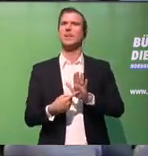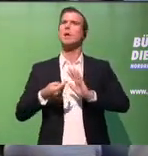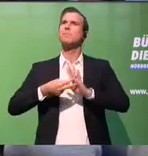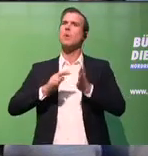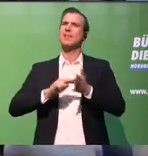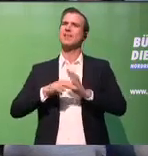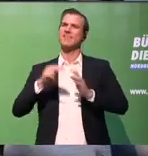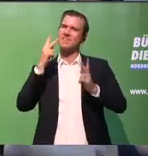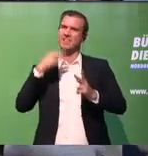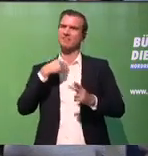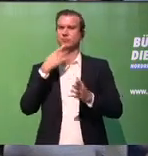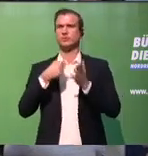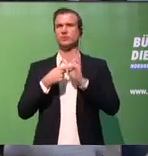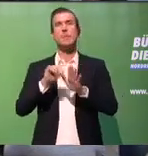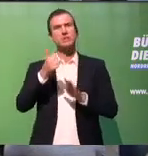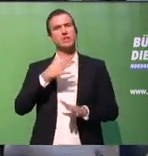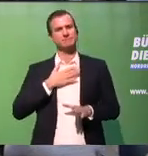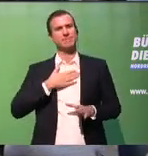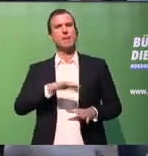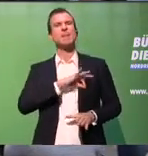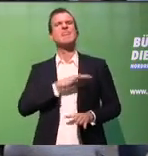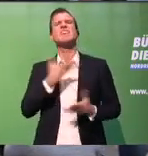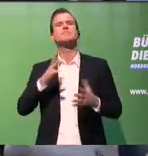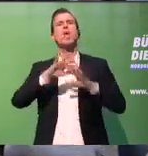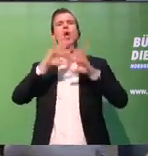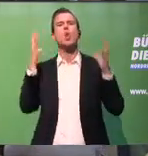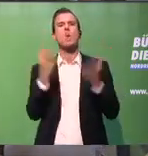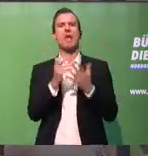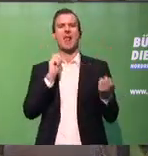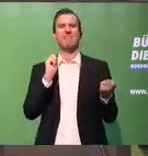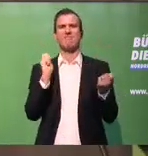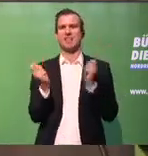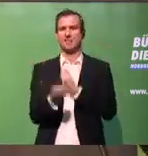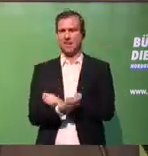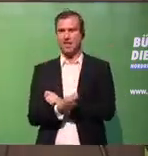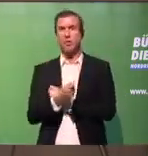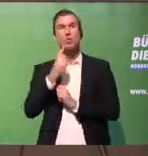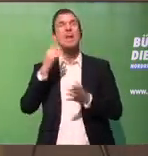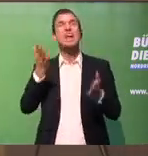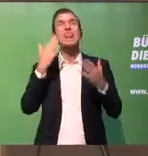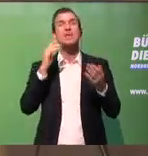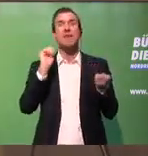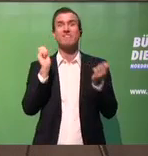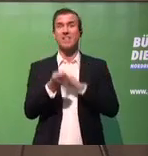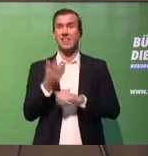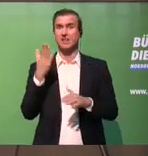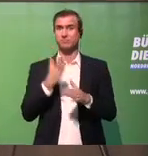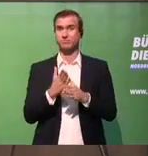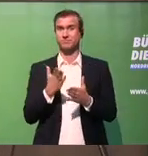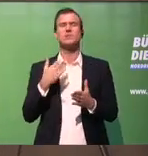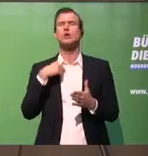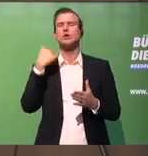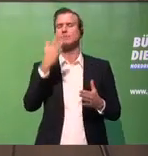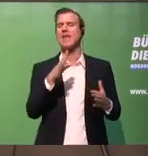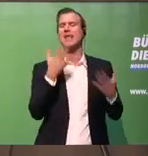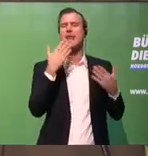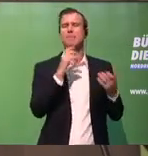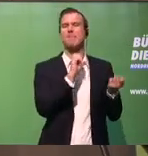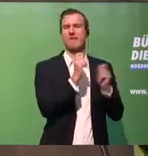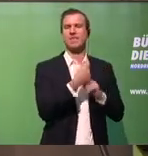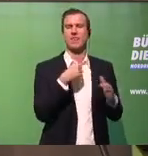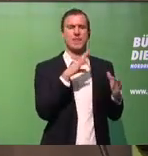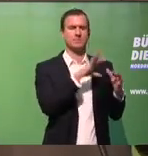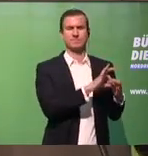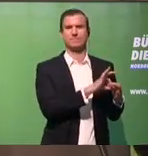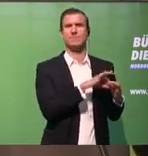zu setzen, auch in unserer Partei. Und das ist der globale Wandel. Und dabei verstehe ich nicht nur den Klimawandel, auf den ich gleich nochmal zu sprechen komme, was